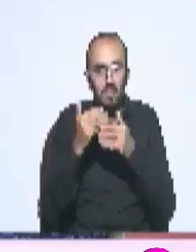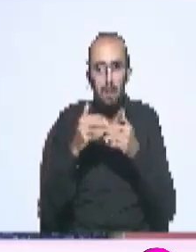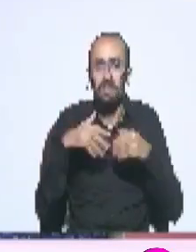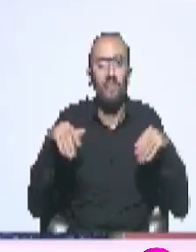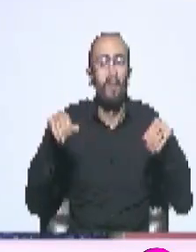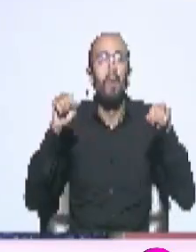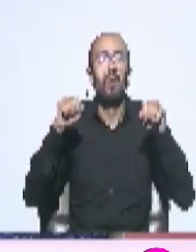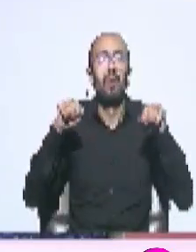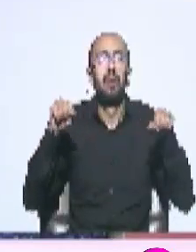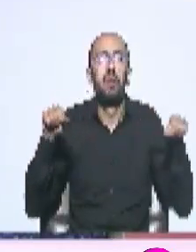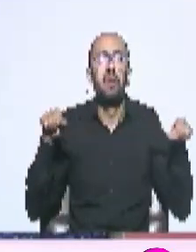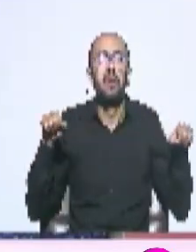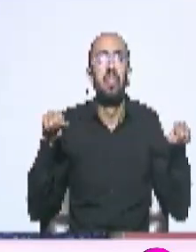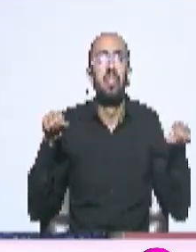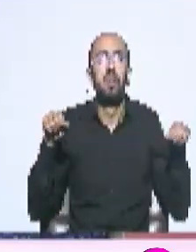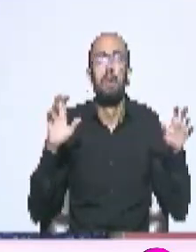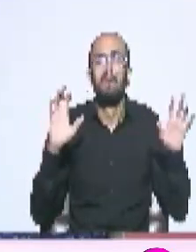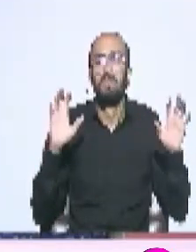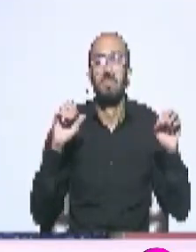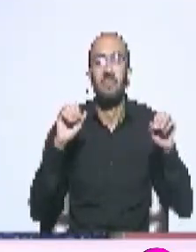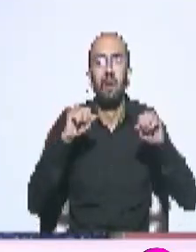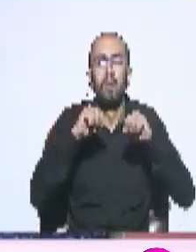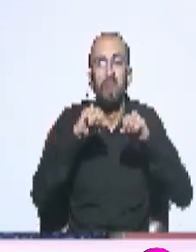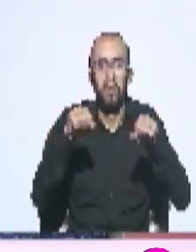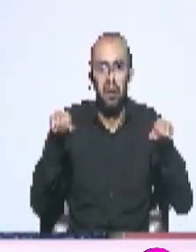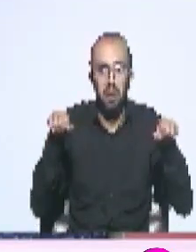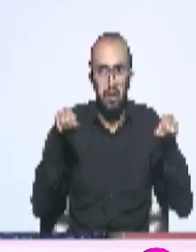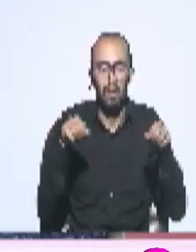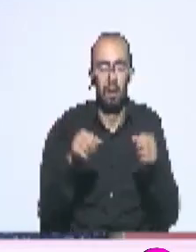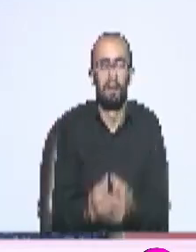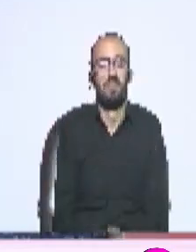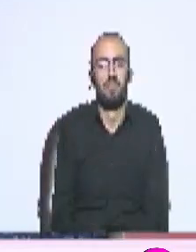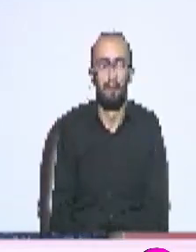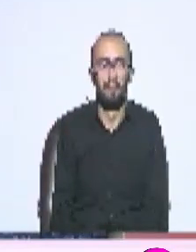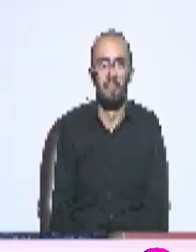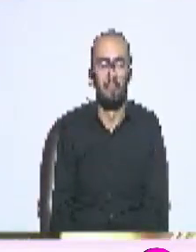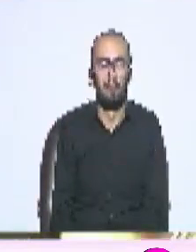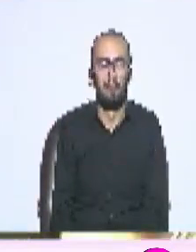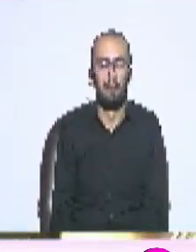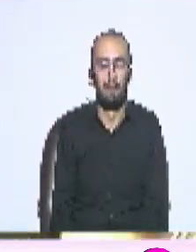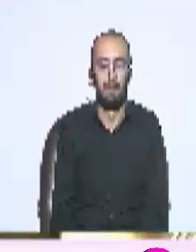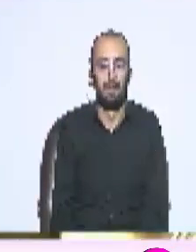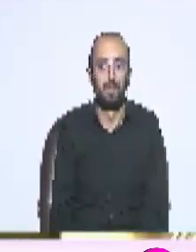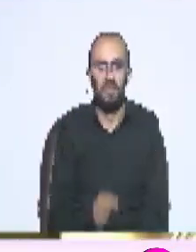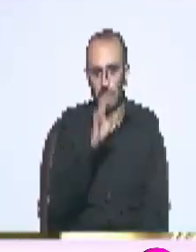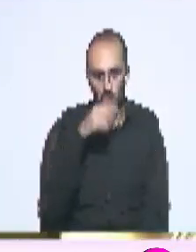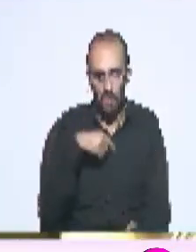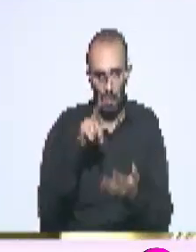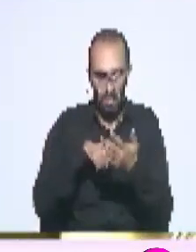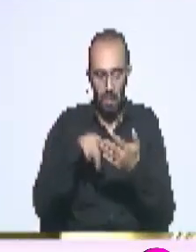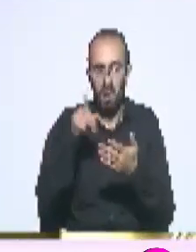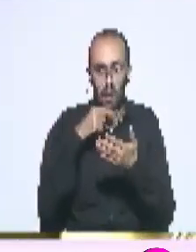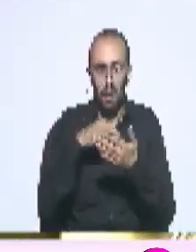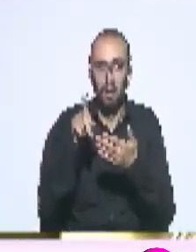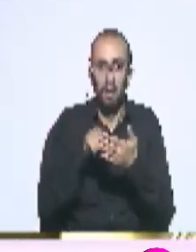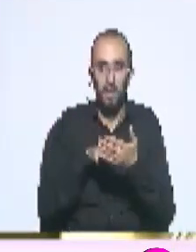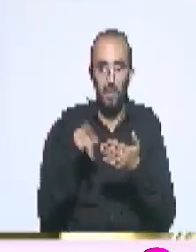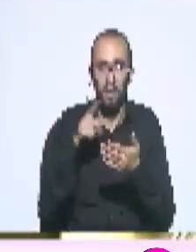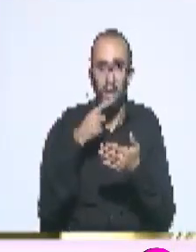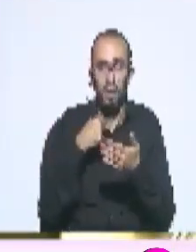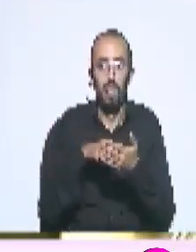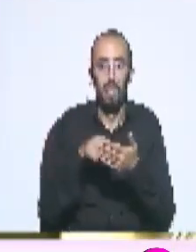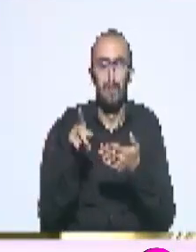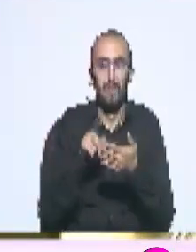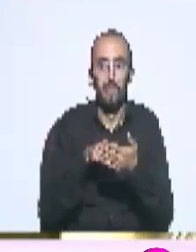مهتمين براي الاخرين لان لو انا حطيت حد ناج انا بجز مثلا وما بتقدرش يبقى هاخد يبقى